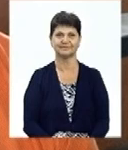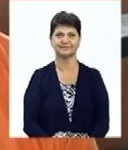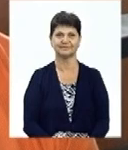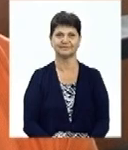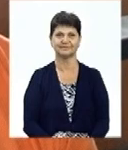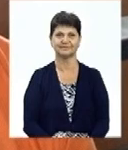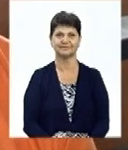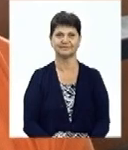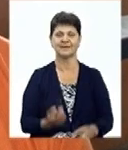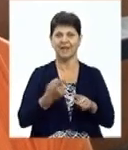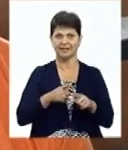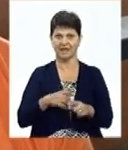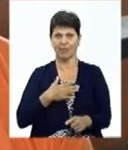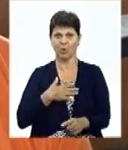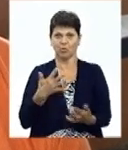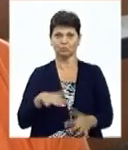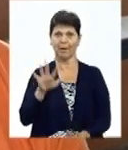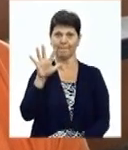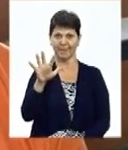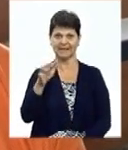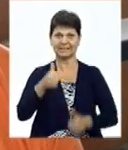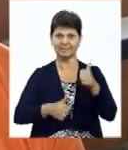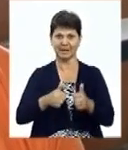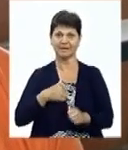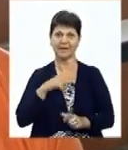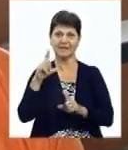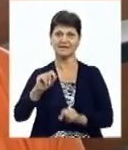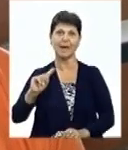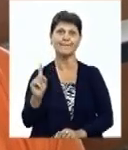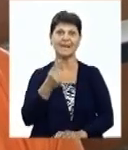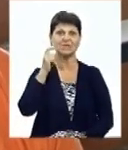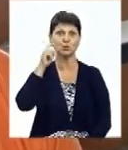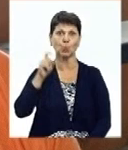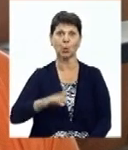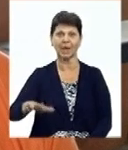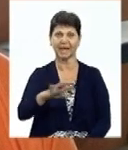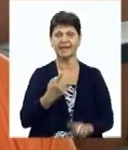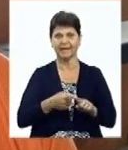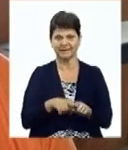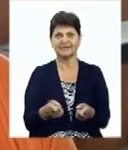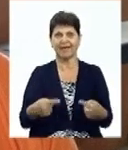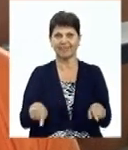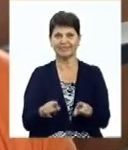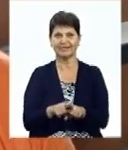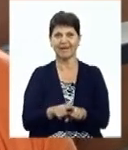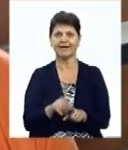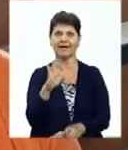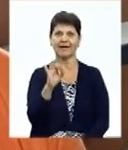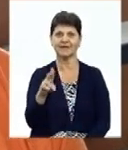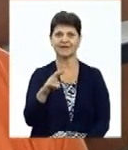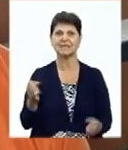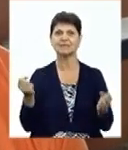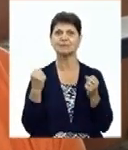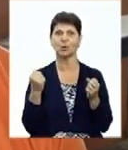Це вже мої п'яті змагання. Я їздила на перші з України, але це такий вид